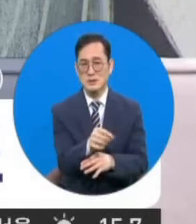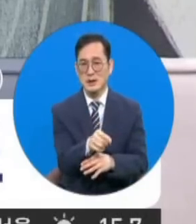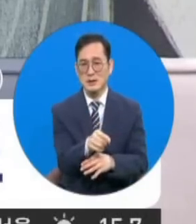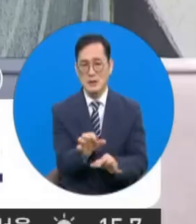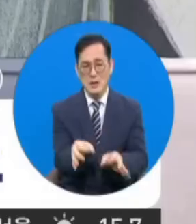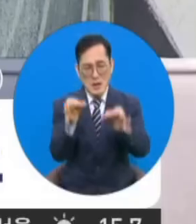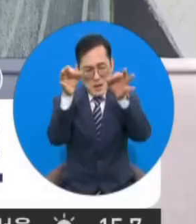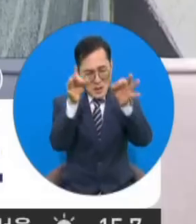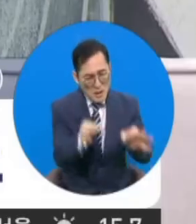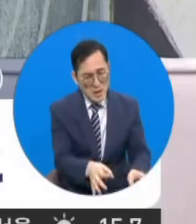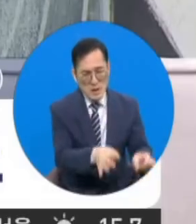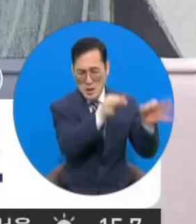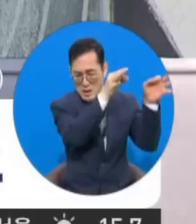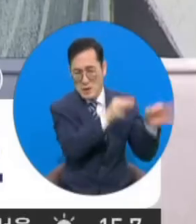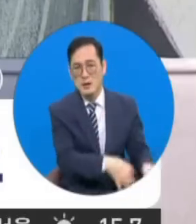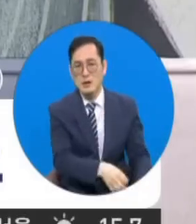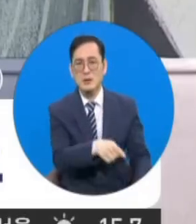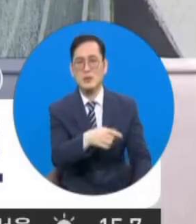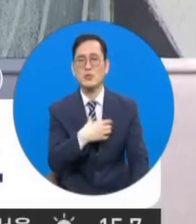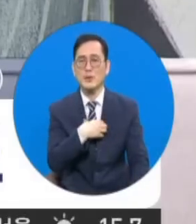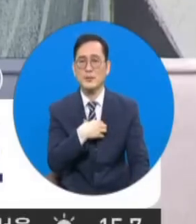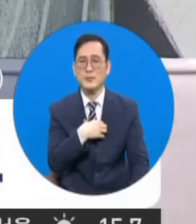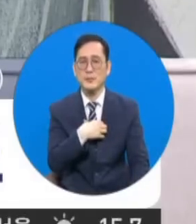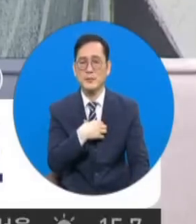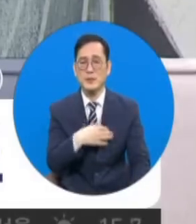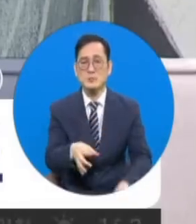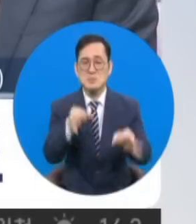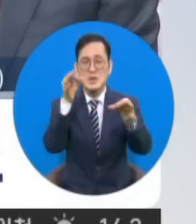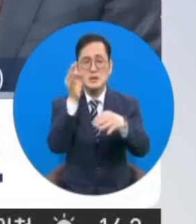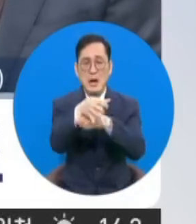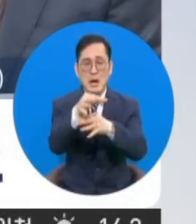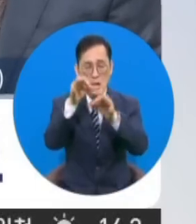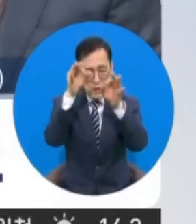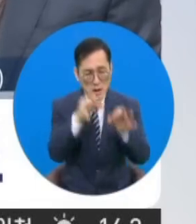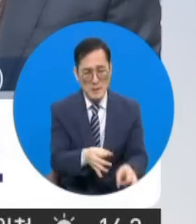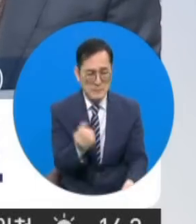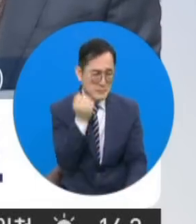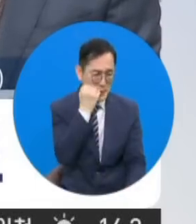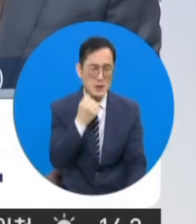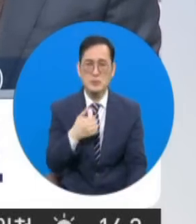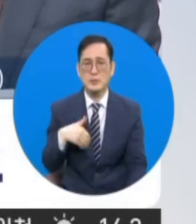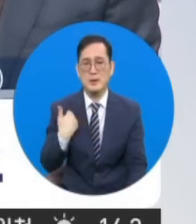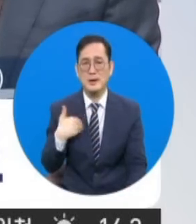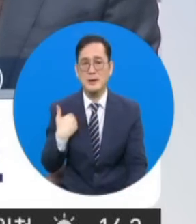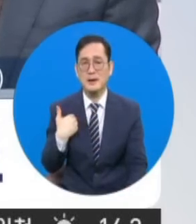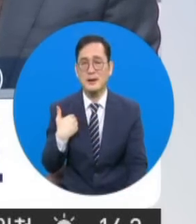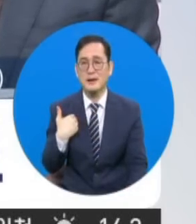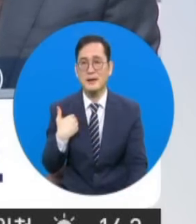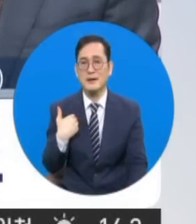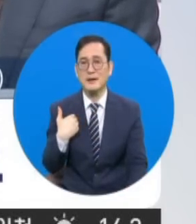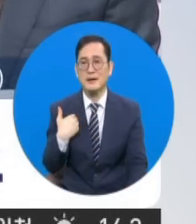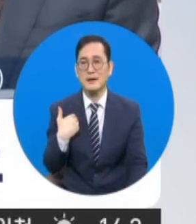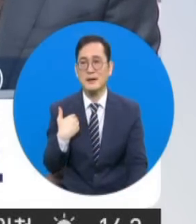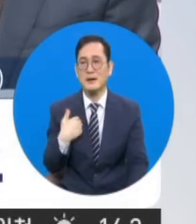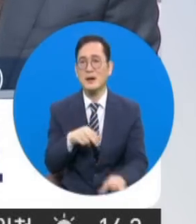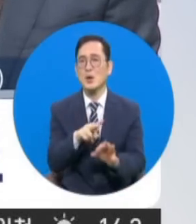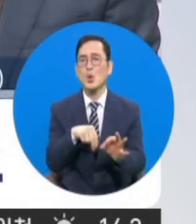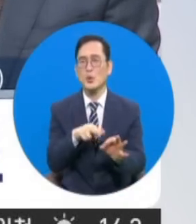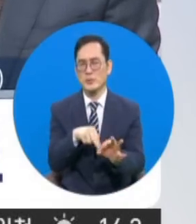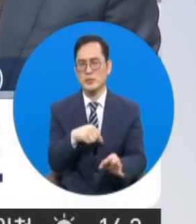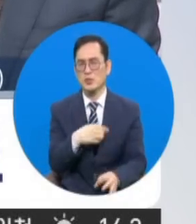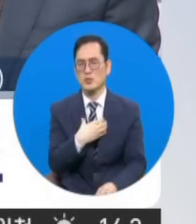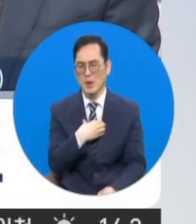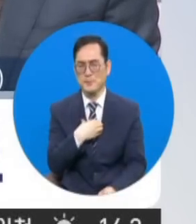있는데 주식도 있고 달러도 외화도 있고 뭐 코인도 있고 여러 가지가 있습니다만 그 중에이 코인은 위험